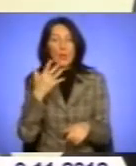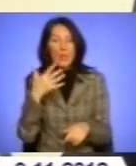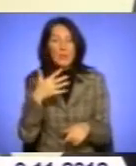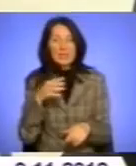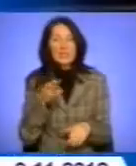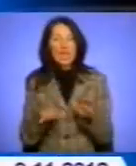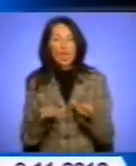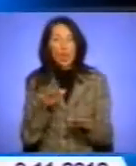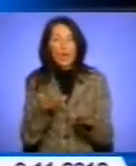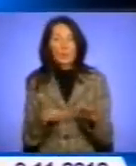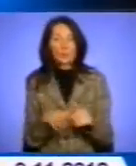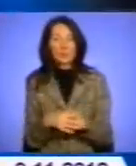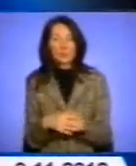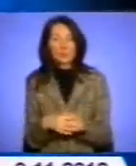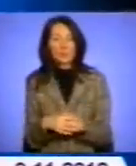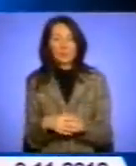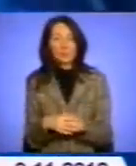тонн.